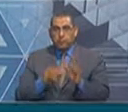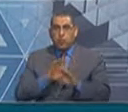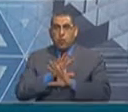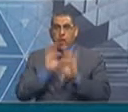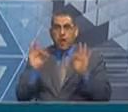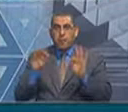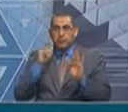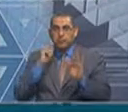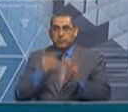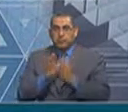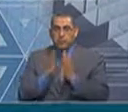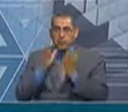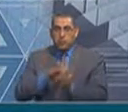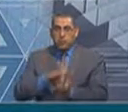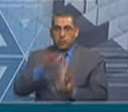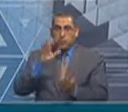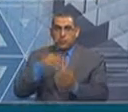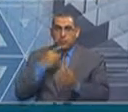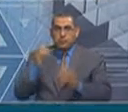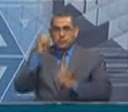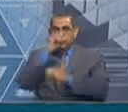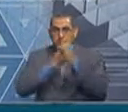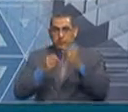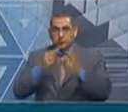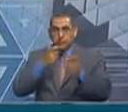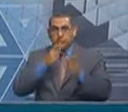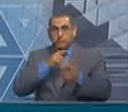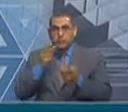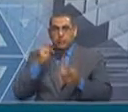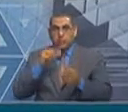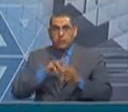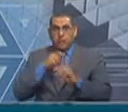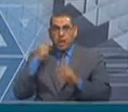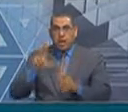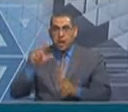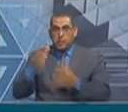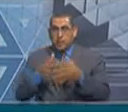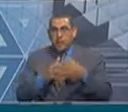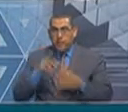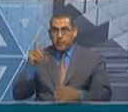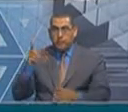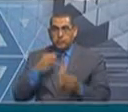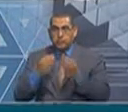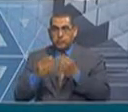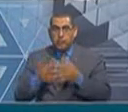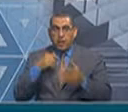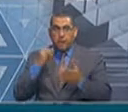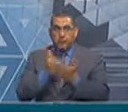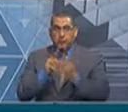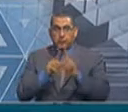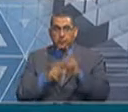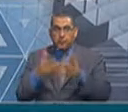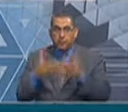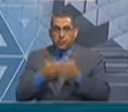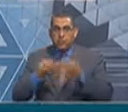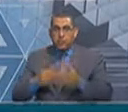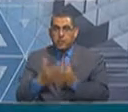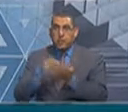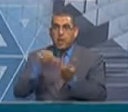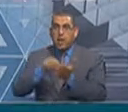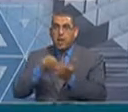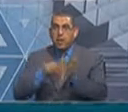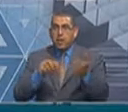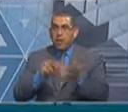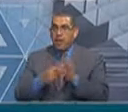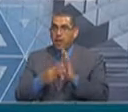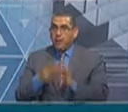كبيرة، نتحدث عن إزالة الأسلحة النووية، هناك مناوشات ما بين الرئيس الأمريكي دونالد ترامب والإدارة الأمريكية مع الجانب الإيراني، ورأينا